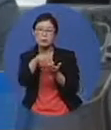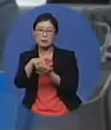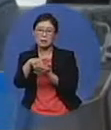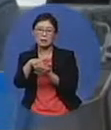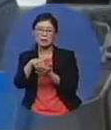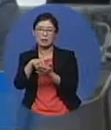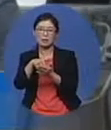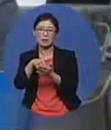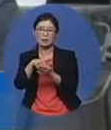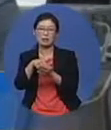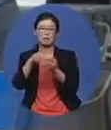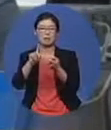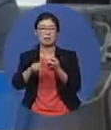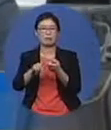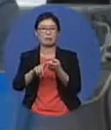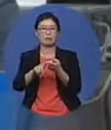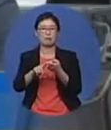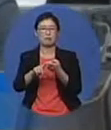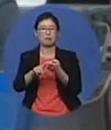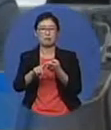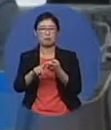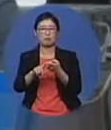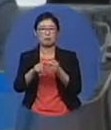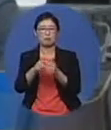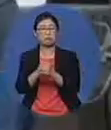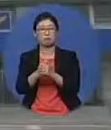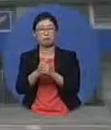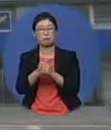부분들이 신빙성이 있다.